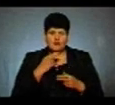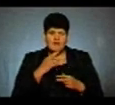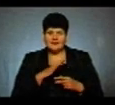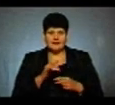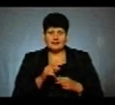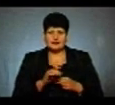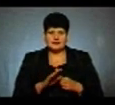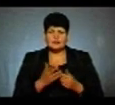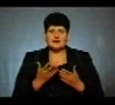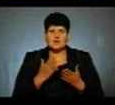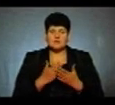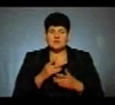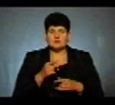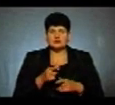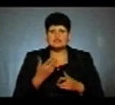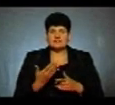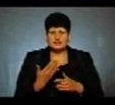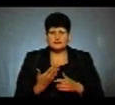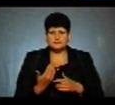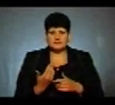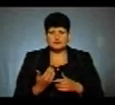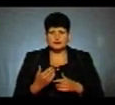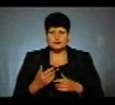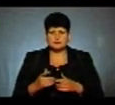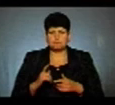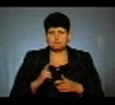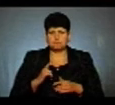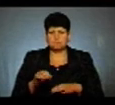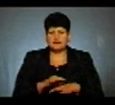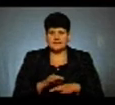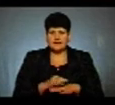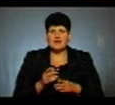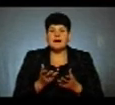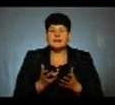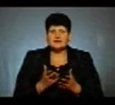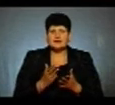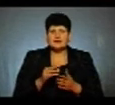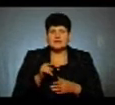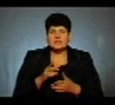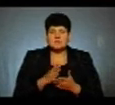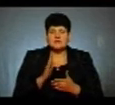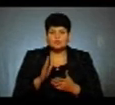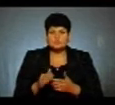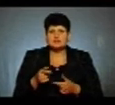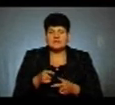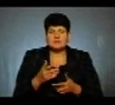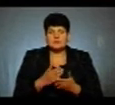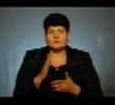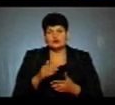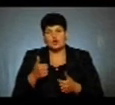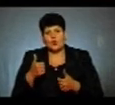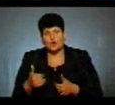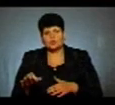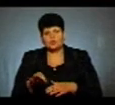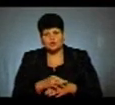те, яким має бути твій партнер, а на те, яким ти повинен стати, щоб бути хорошим партнером, бути хорошою дружиною або